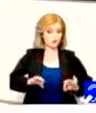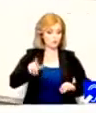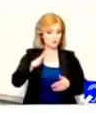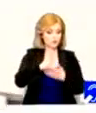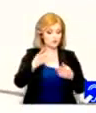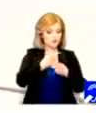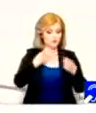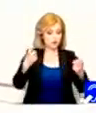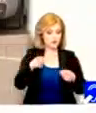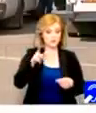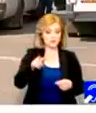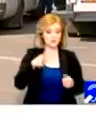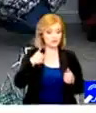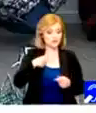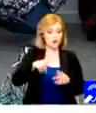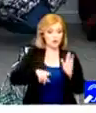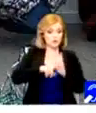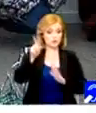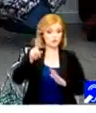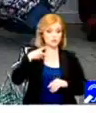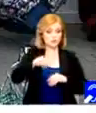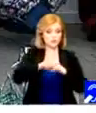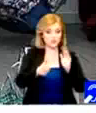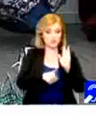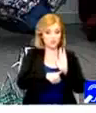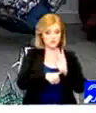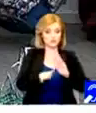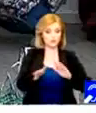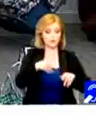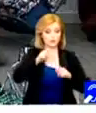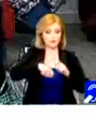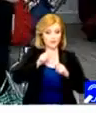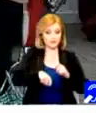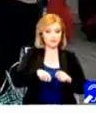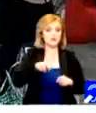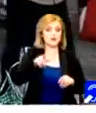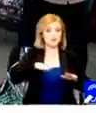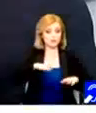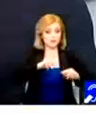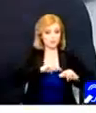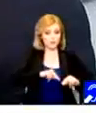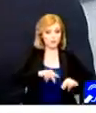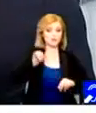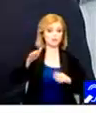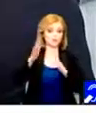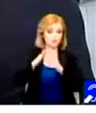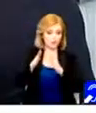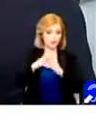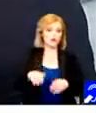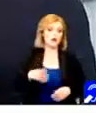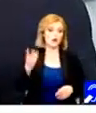că această schemă infracțională funcționa din anul 2016. În urma unor percheziții, atât la locul de muncă, cât și la domiciliile